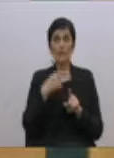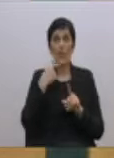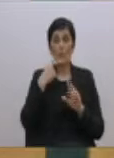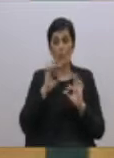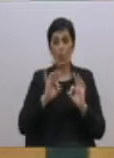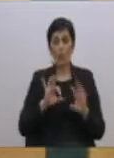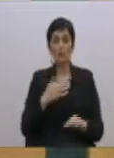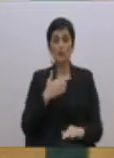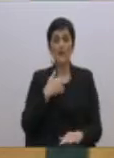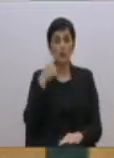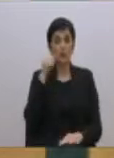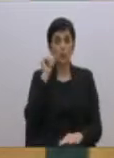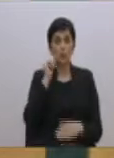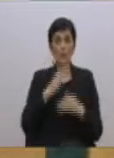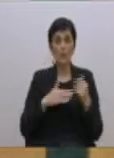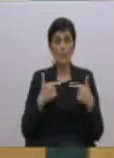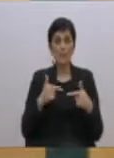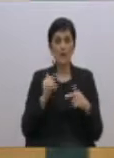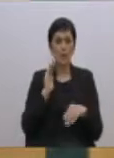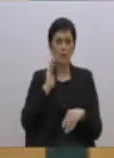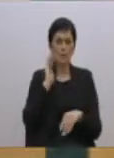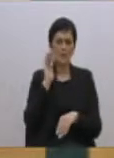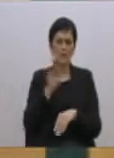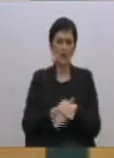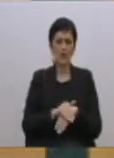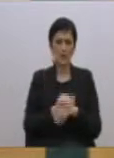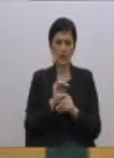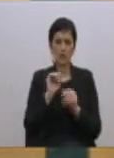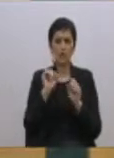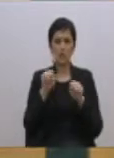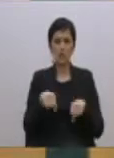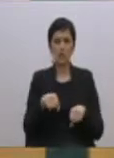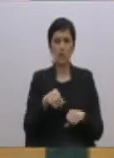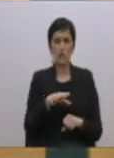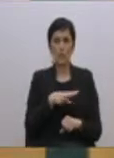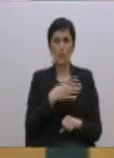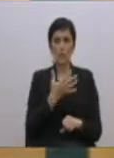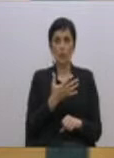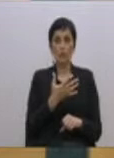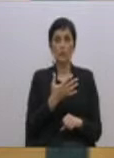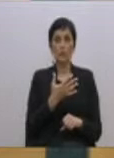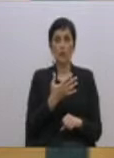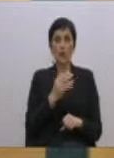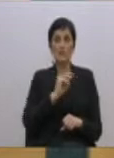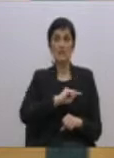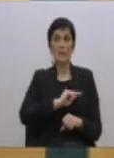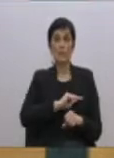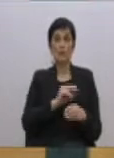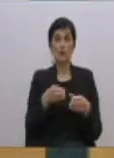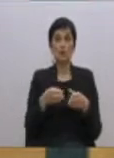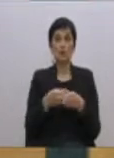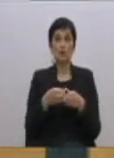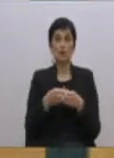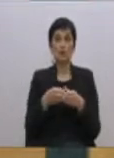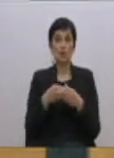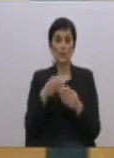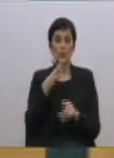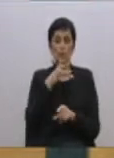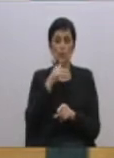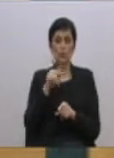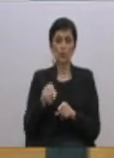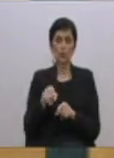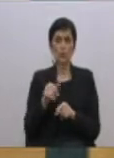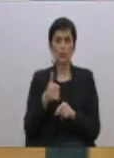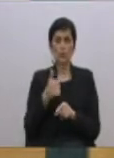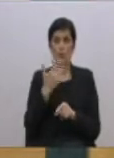იმას, რომ ჩვენ გუშინ პრაქტიკულად მთელი დღის განმავლობაში ჰქონდა შესაძლებლობა, რომ სამუშაო ჯგუფის ფარგლებში,